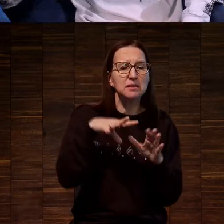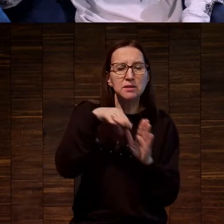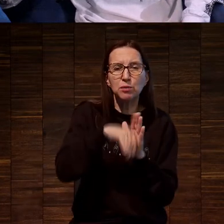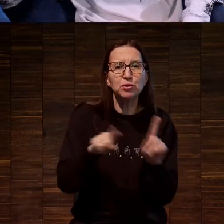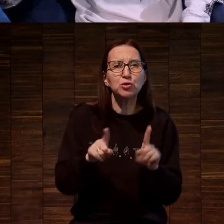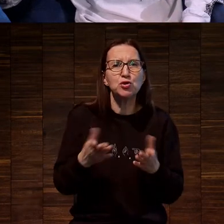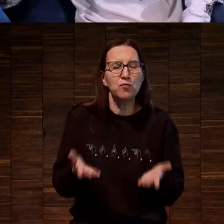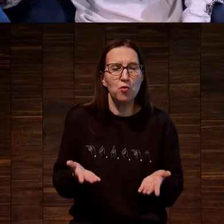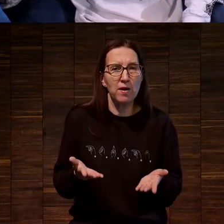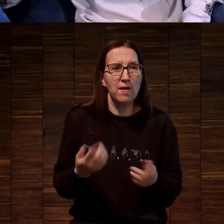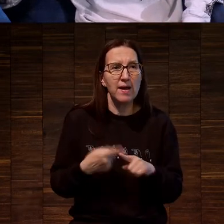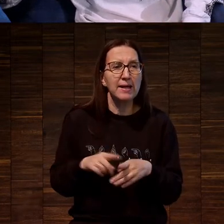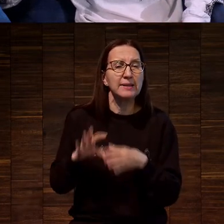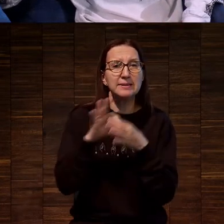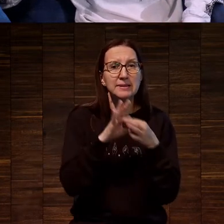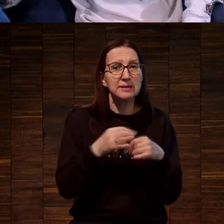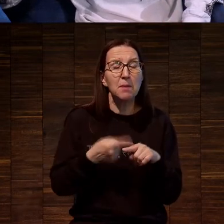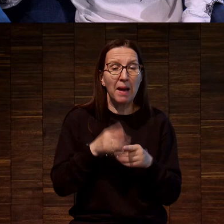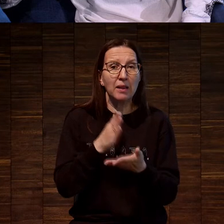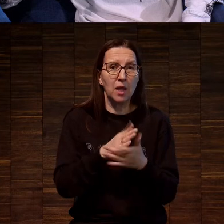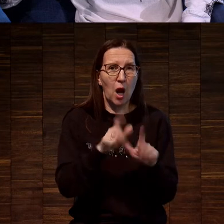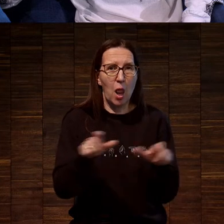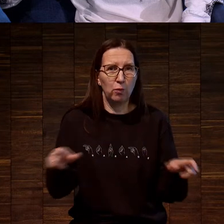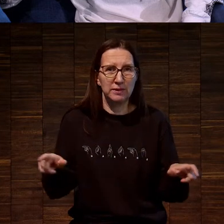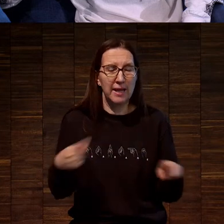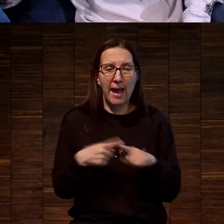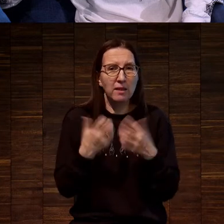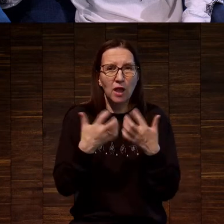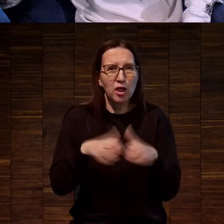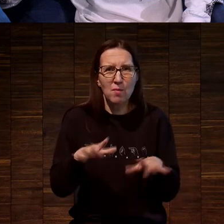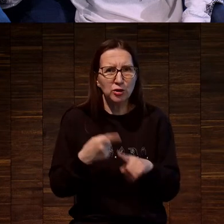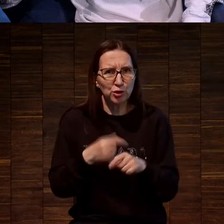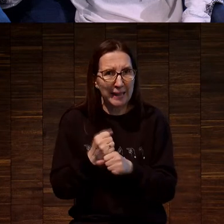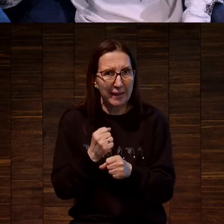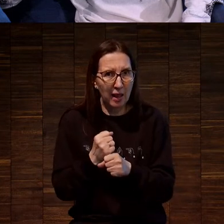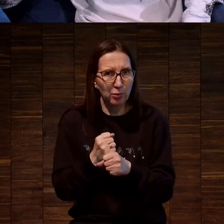Система в данном случае — это люди. То есть не машина это